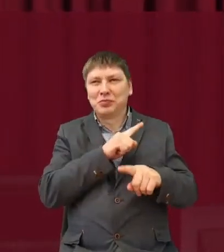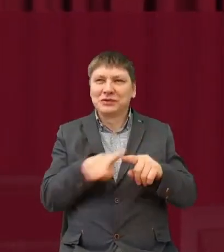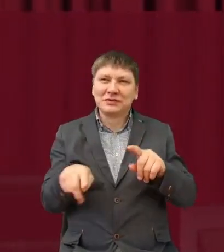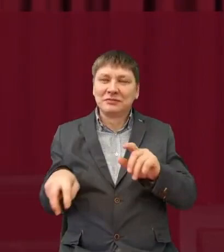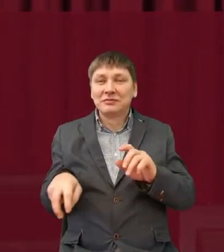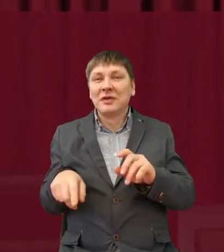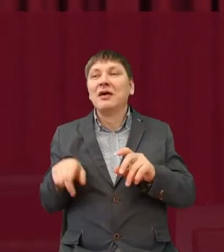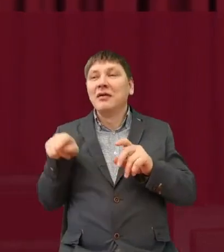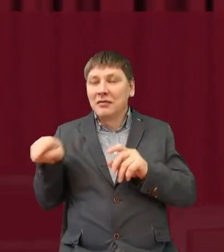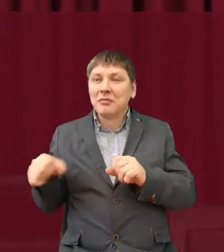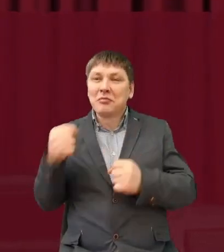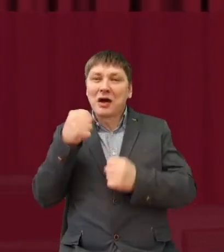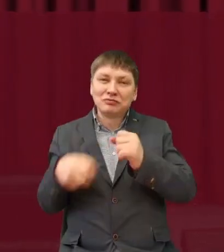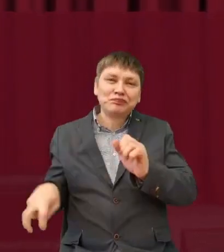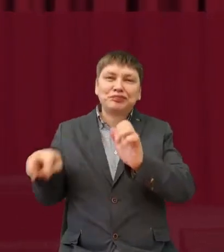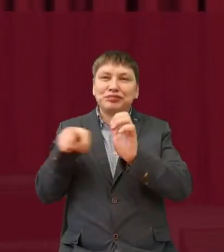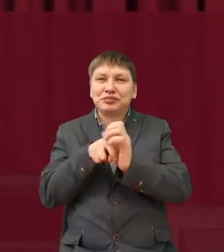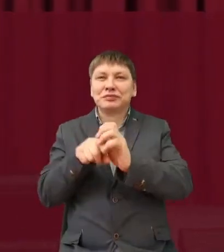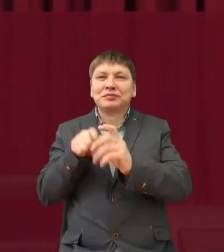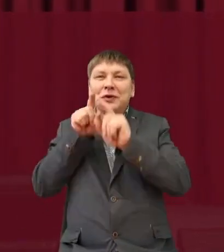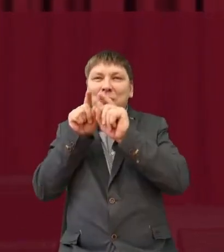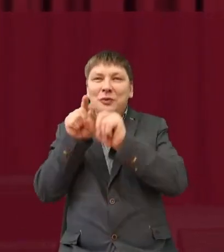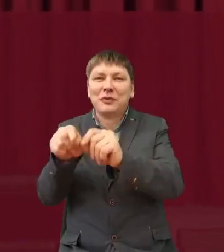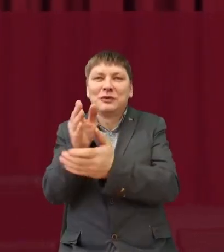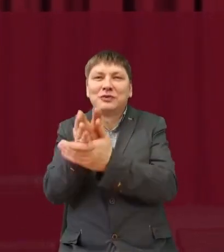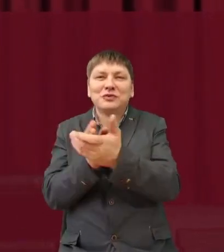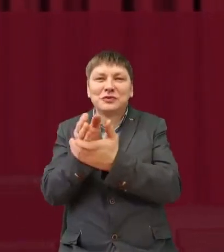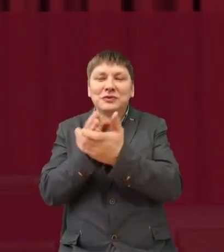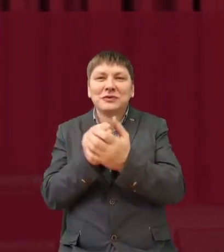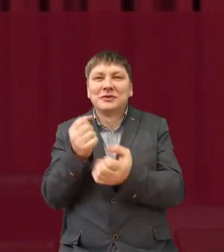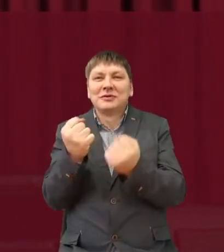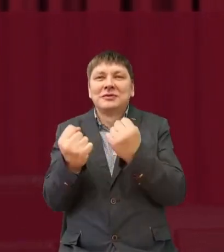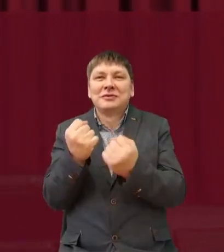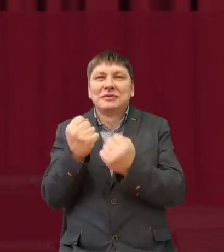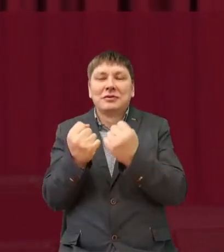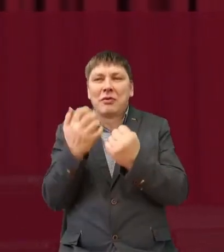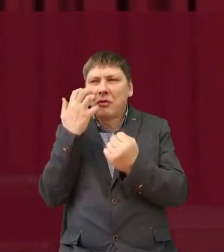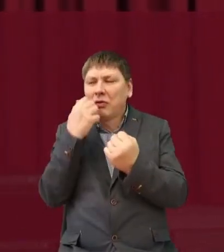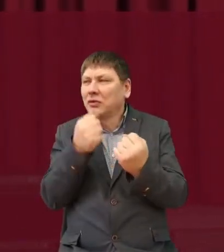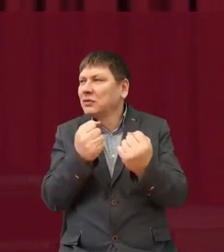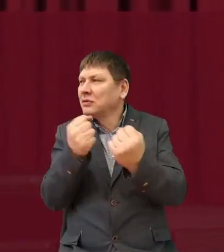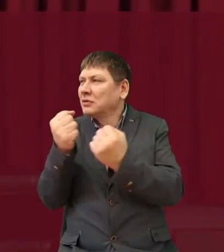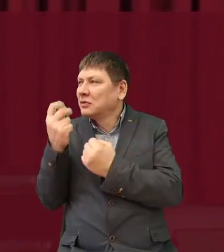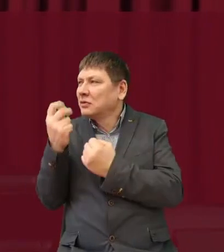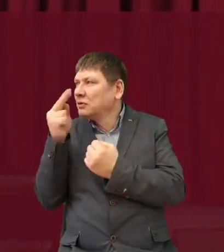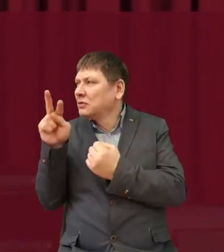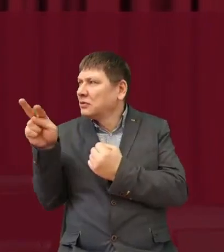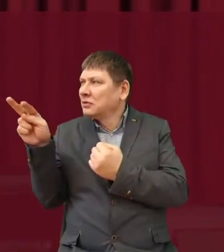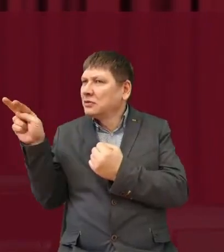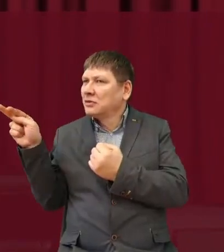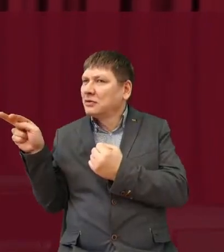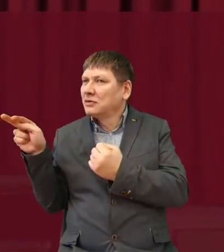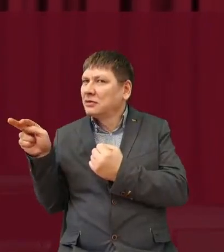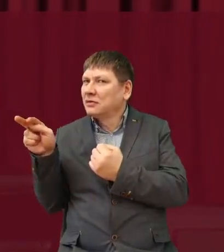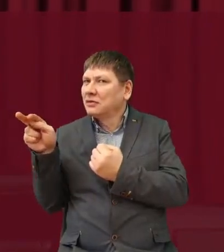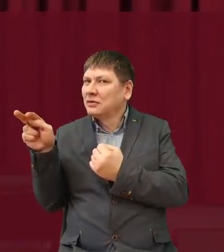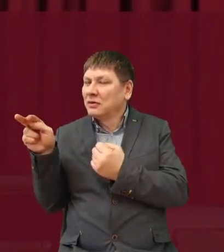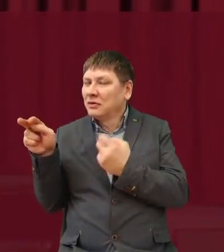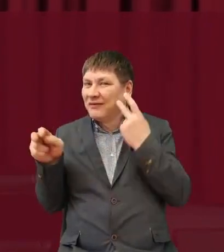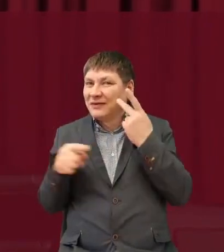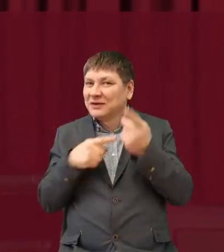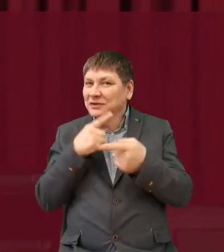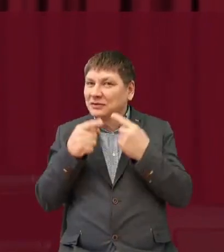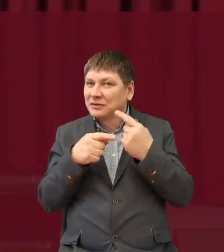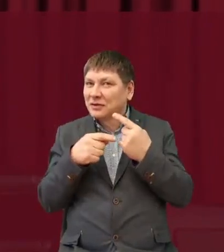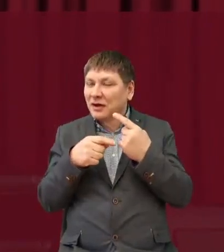вышли сели на машину и поехали на богослужение но когда мы начали заезжать на парковку я удивился обычно